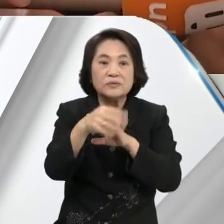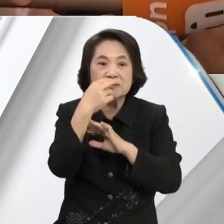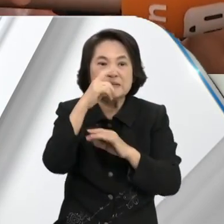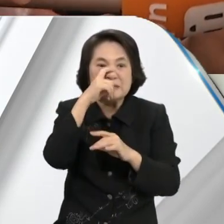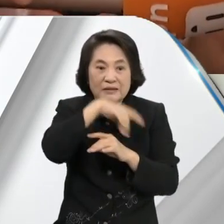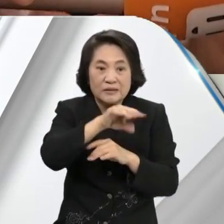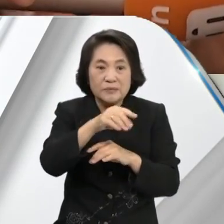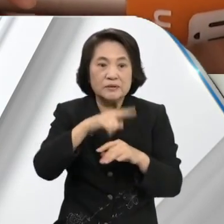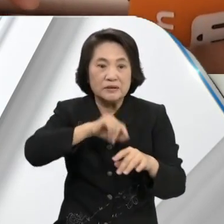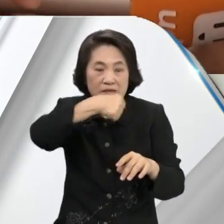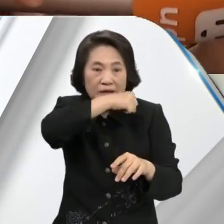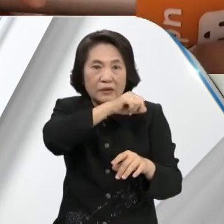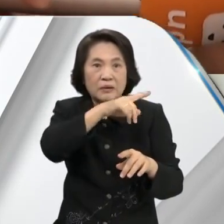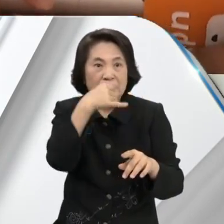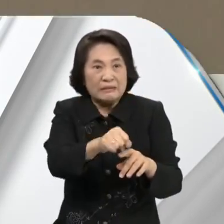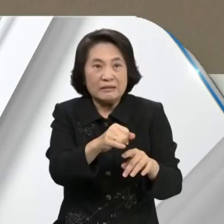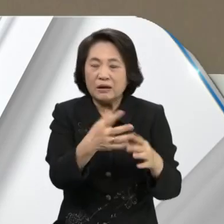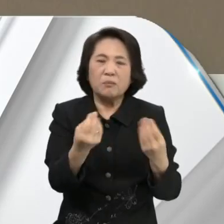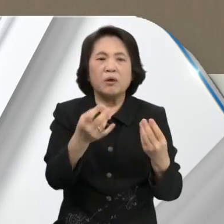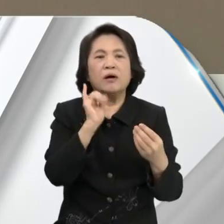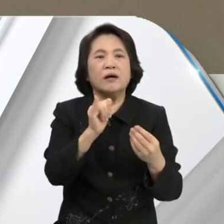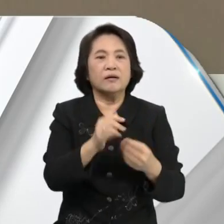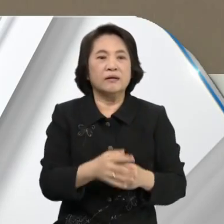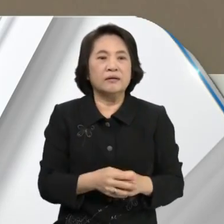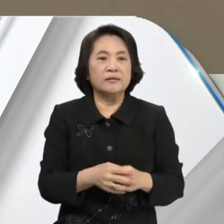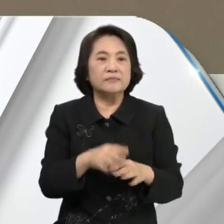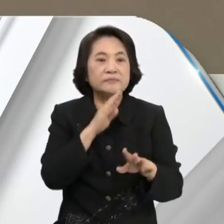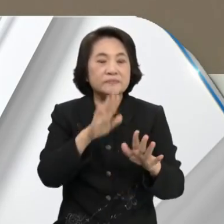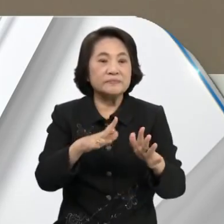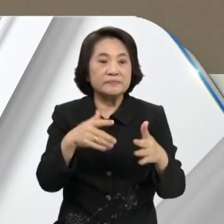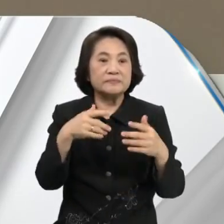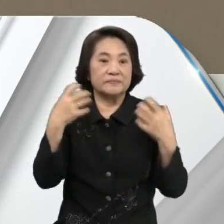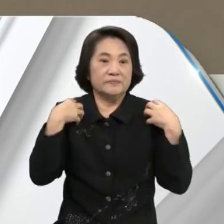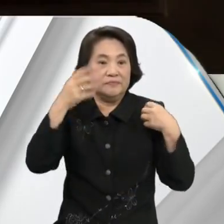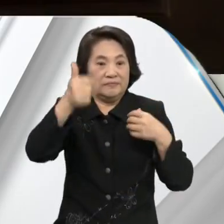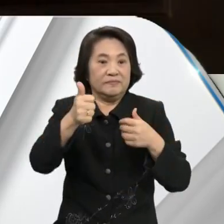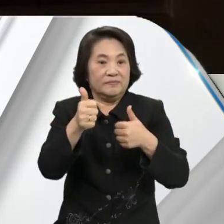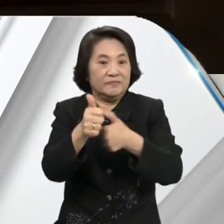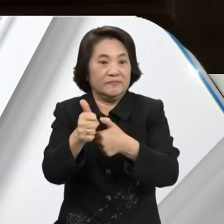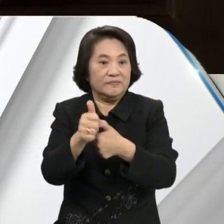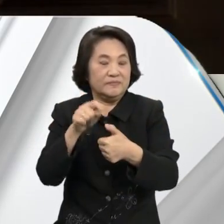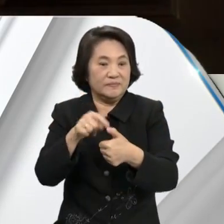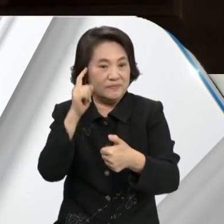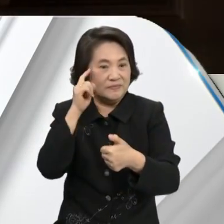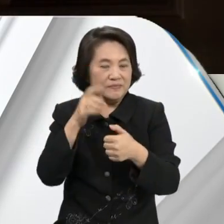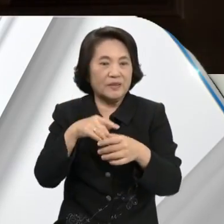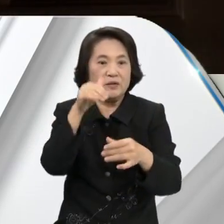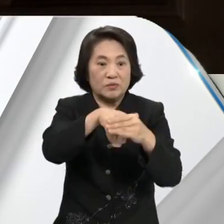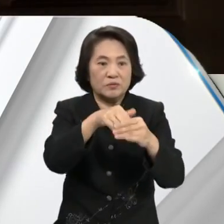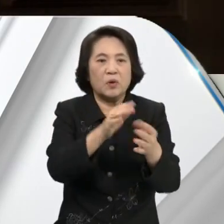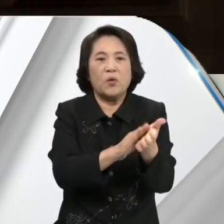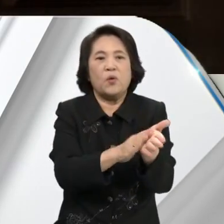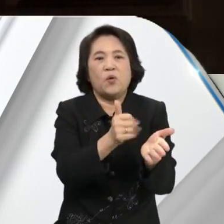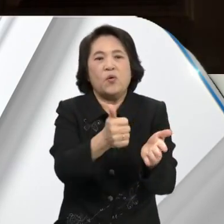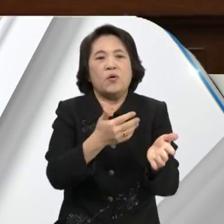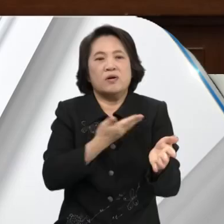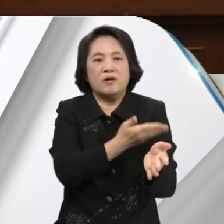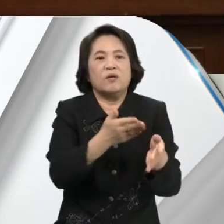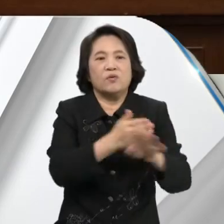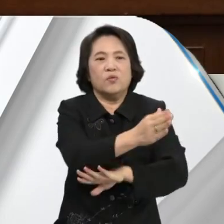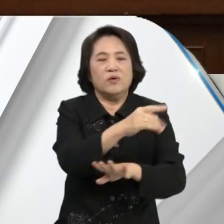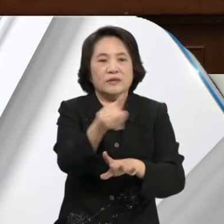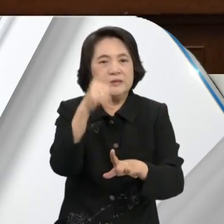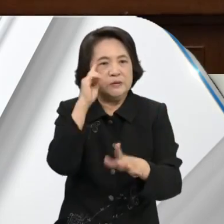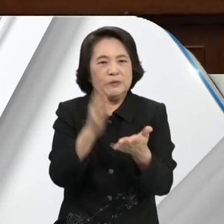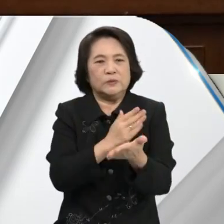知道我们台湾没有那么糟糕。 而且，非议主席詹顺贵特别关切一票，是知道亚克案内修正通过，经